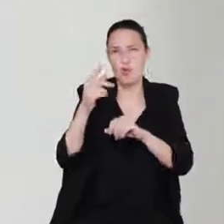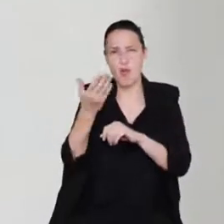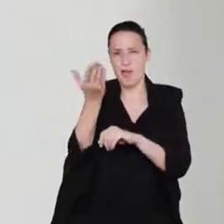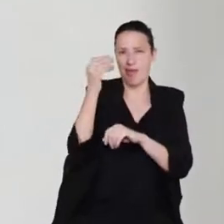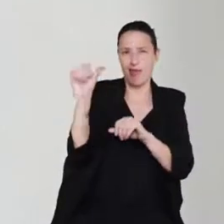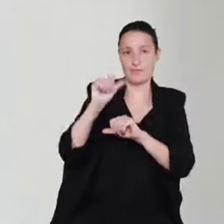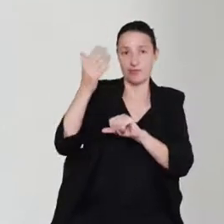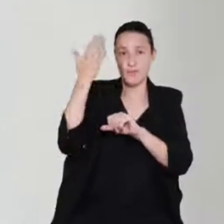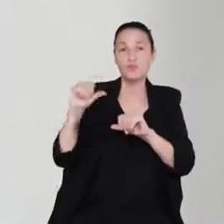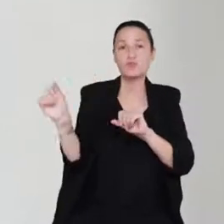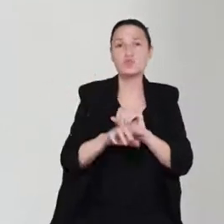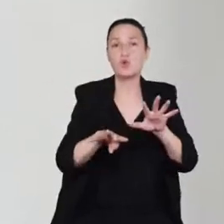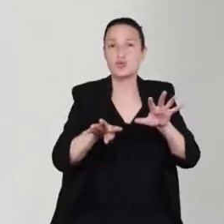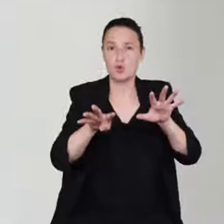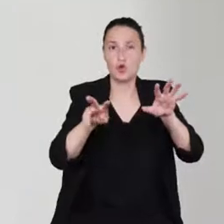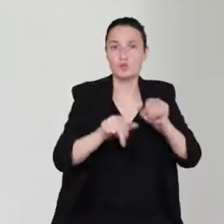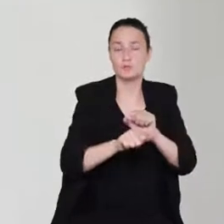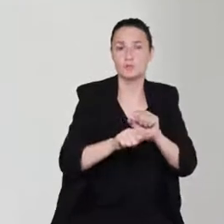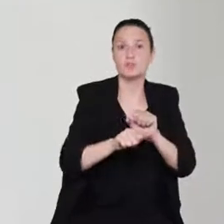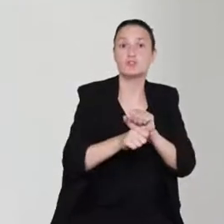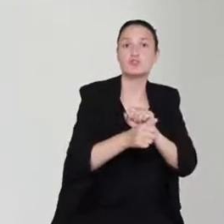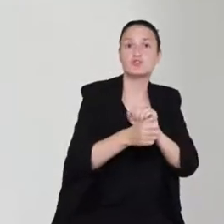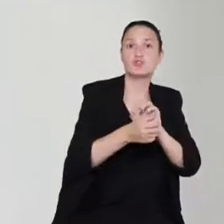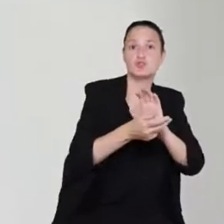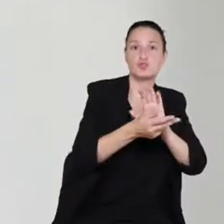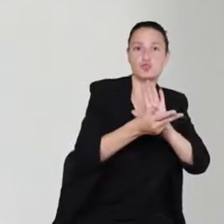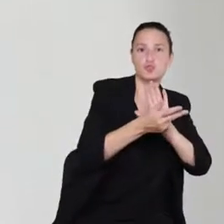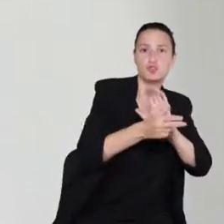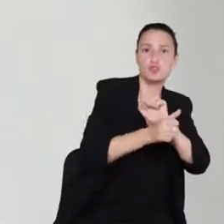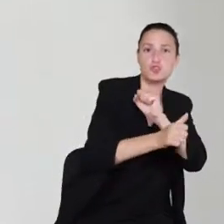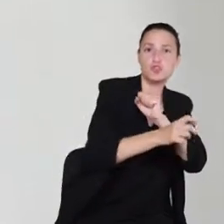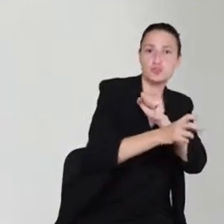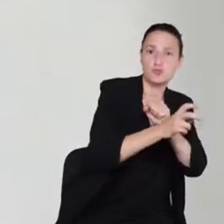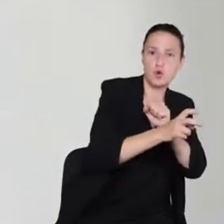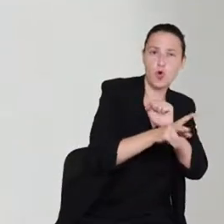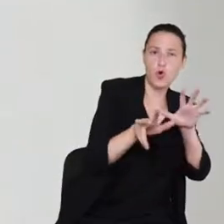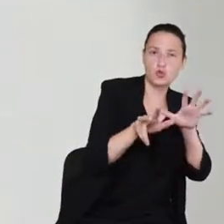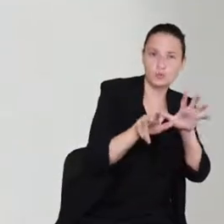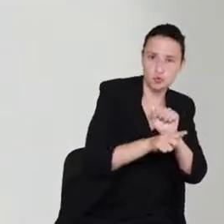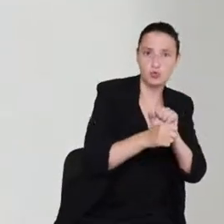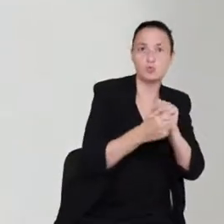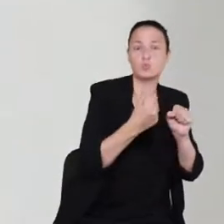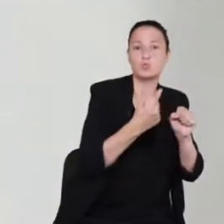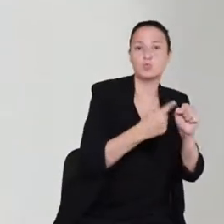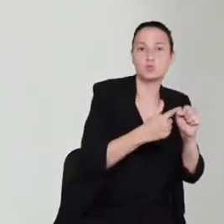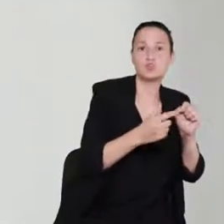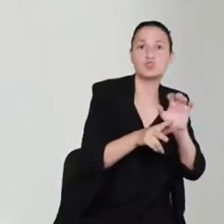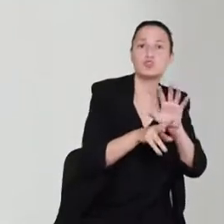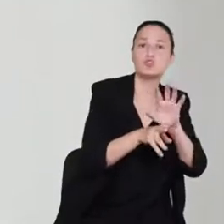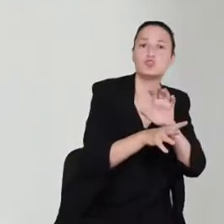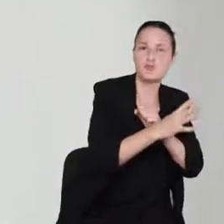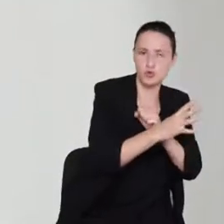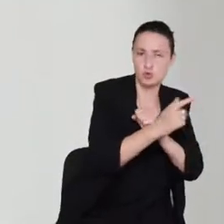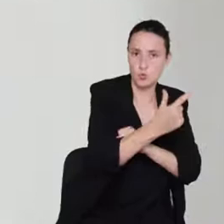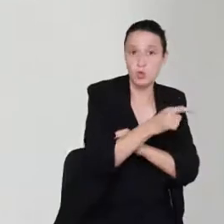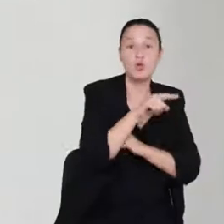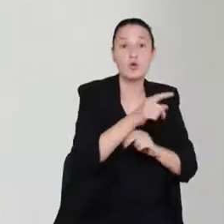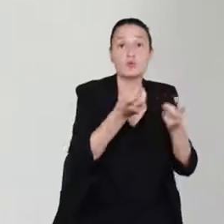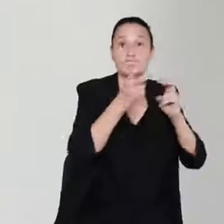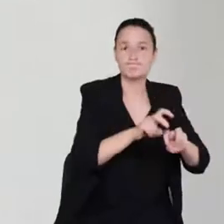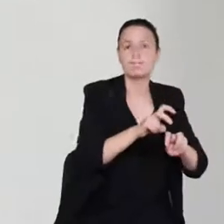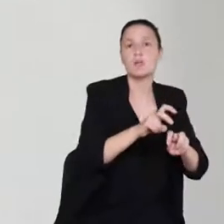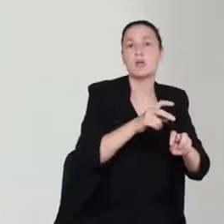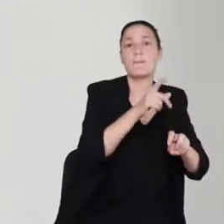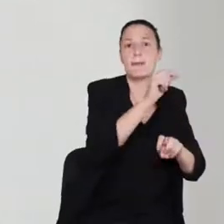czyli założenie PPS-u, jak rozumiano w ogóle socjalizm i czym on był dla